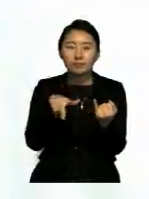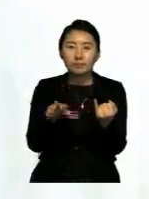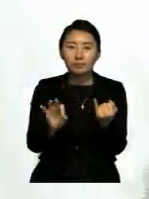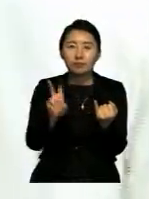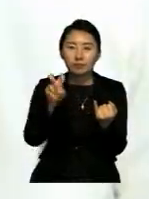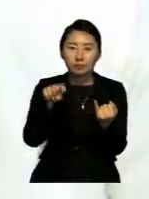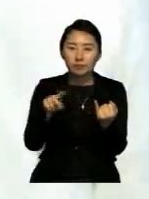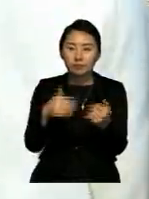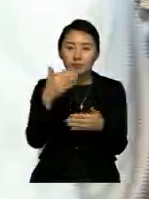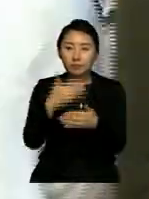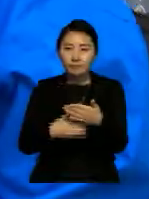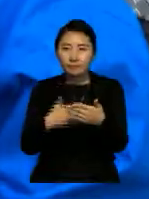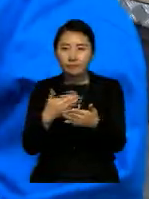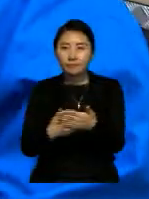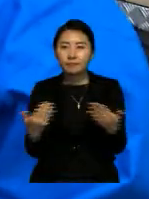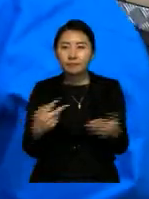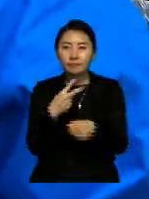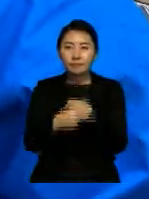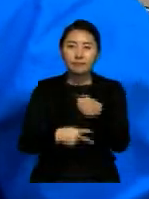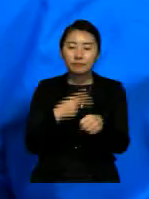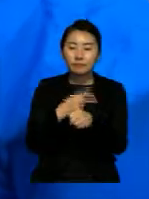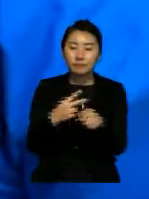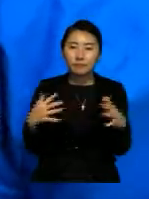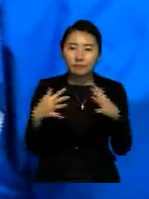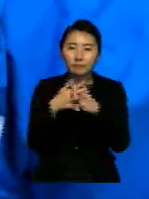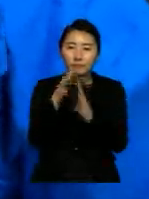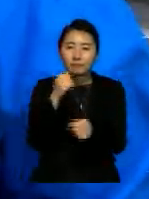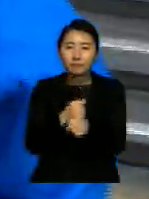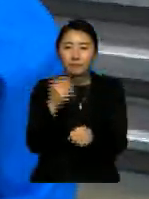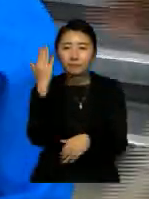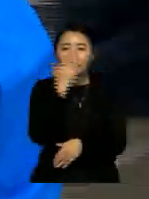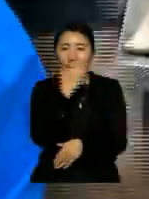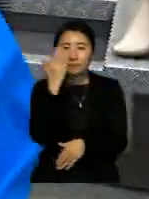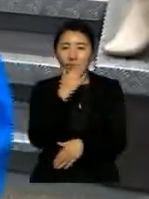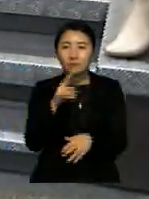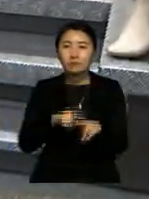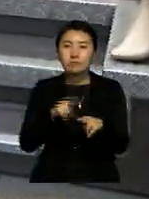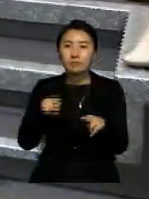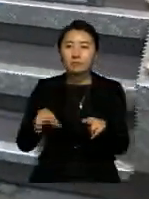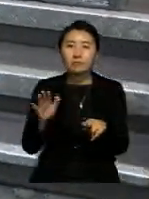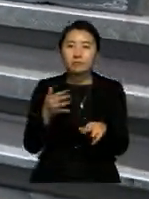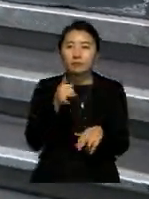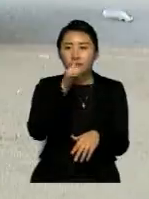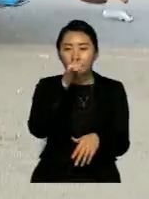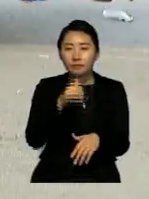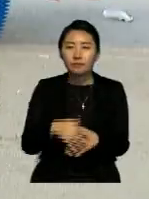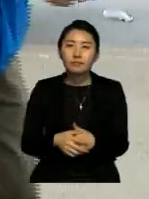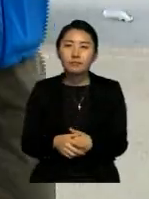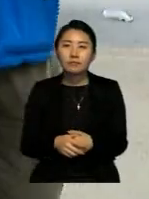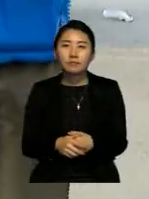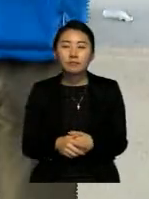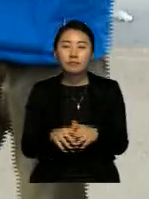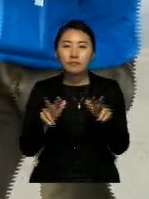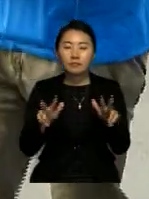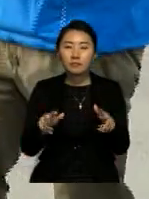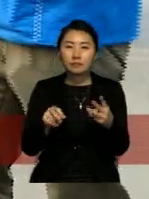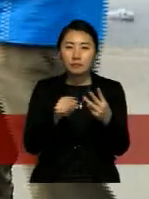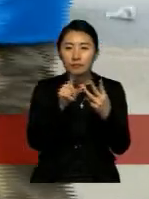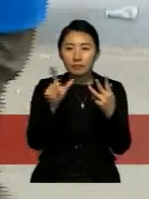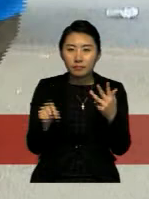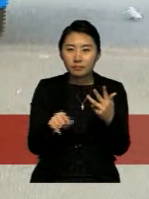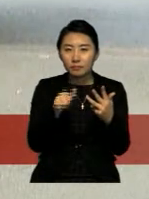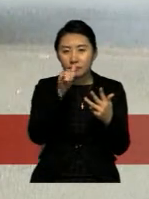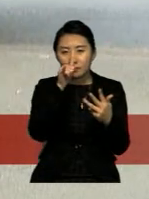경우 남은 임기 2년 안에 착공하고 깨끗하게 물러나겠다고 약속합니다. 이제 8월 달에